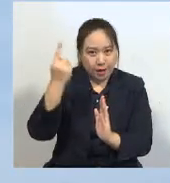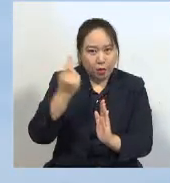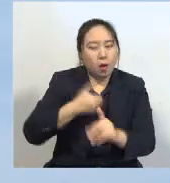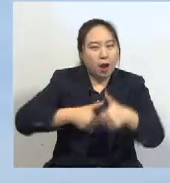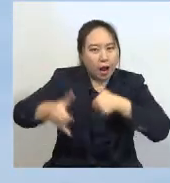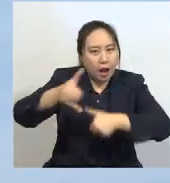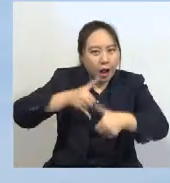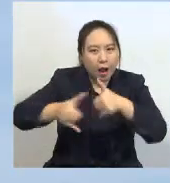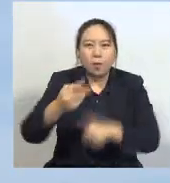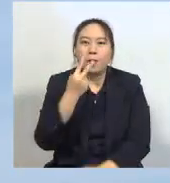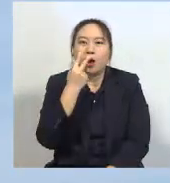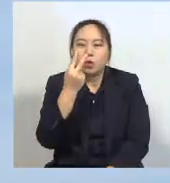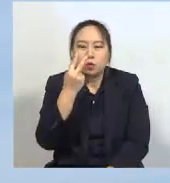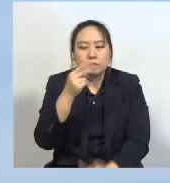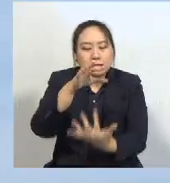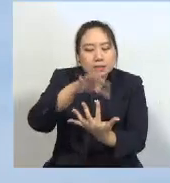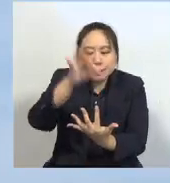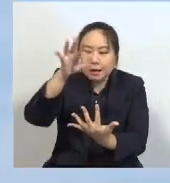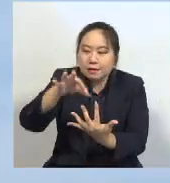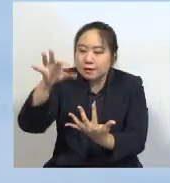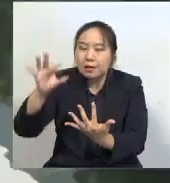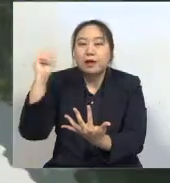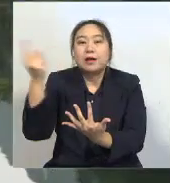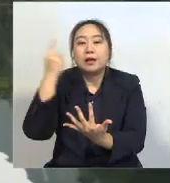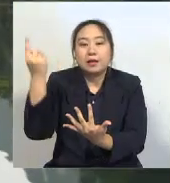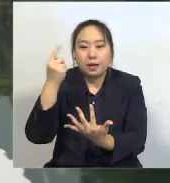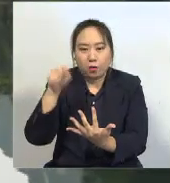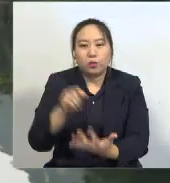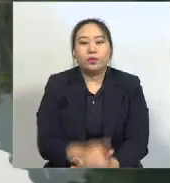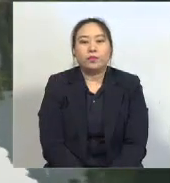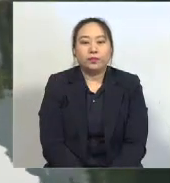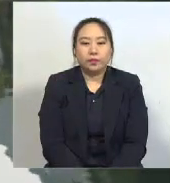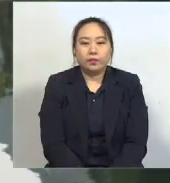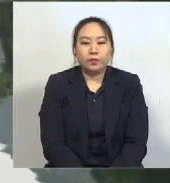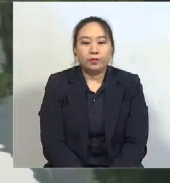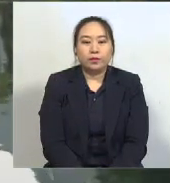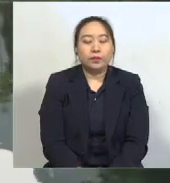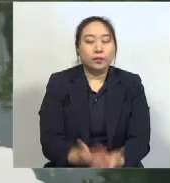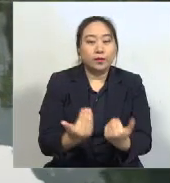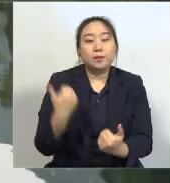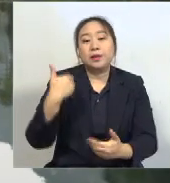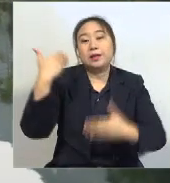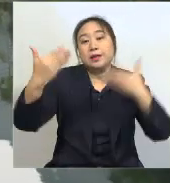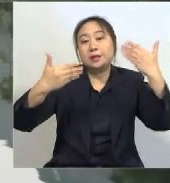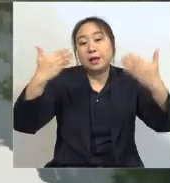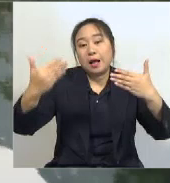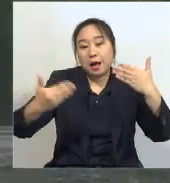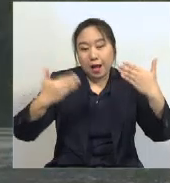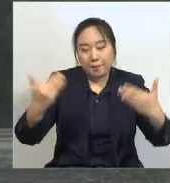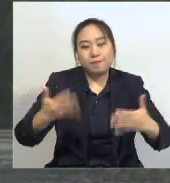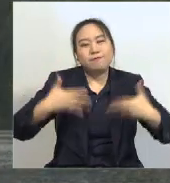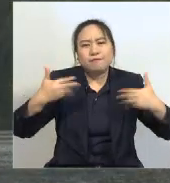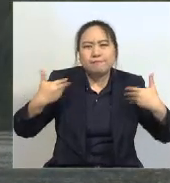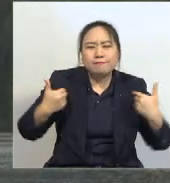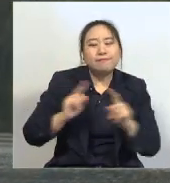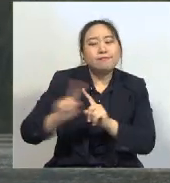าเป็นอีกหนึ่งตัวเลือกที่จะเป็นสถานที่ท่องเที่ยวครับ นอกจากนี้แล้วยังมีกิจกรรมการผจญภัยแบบอื่นๆอีกม